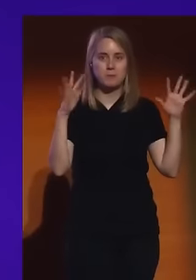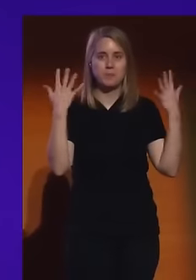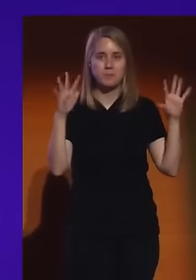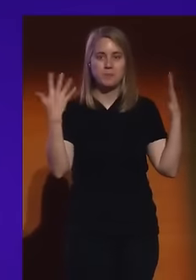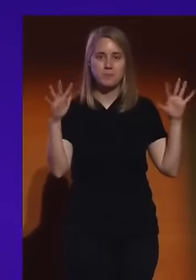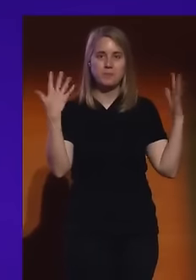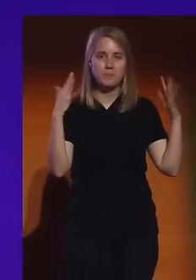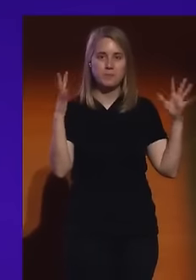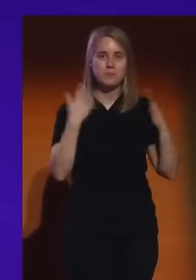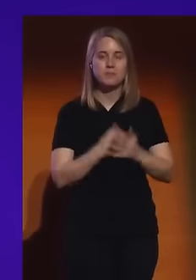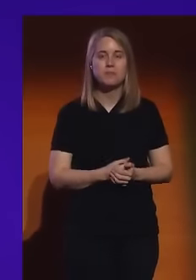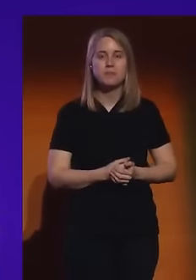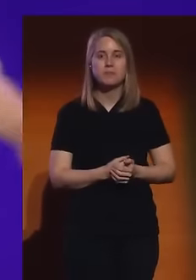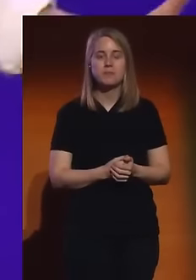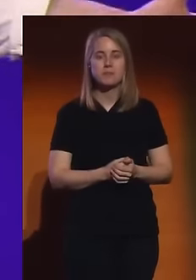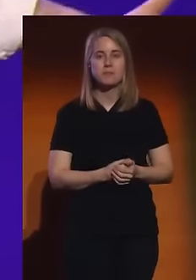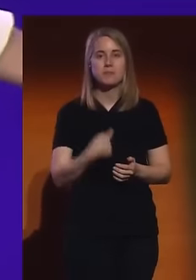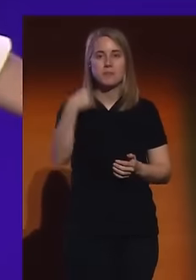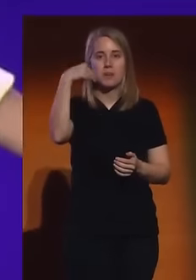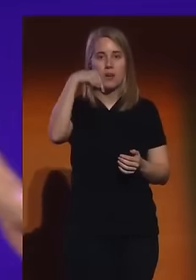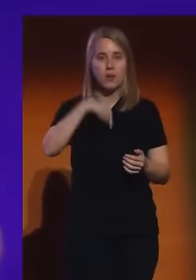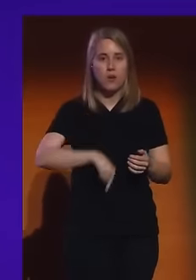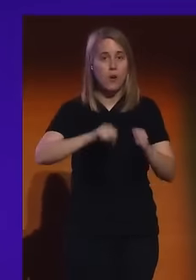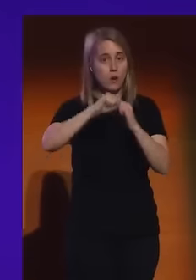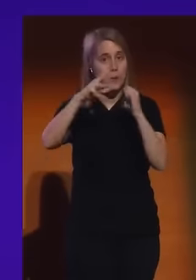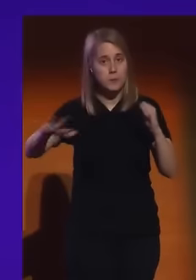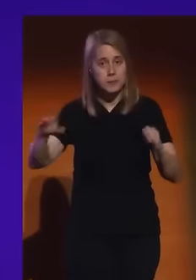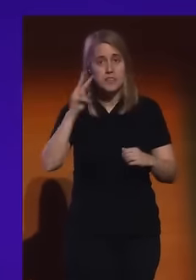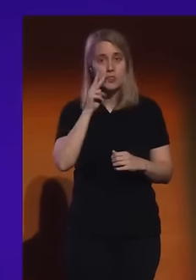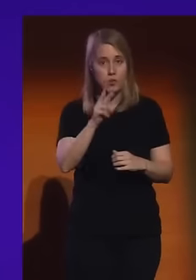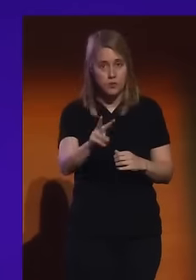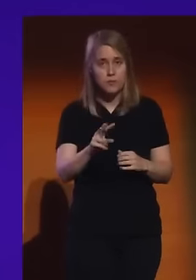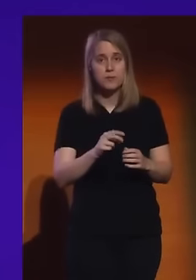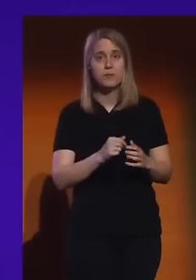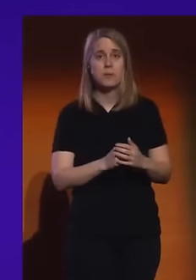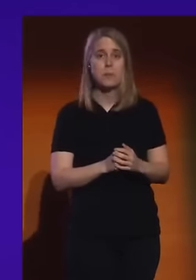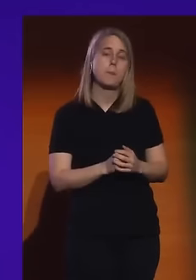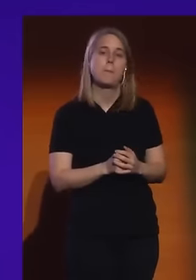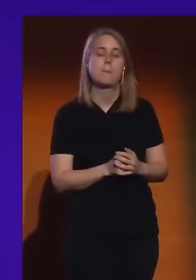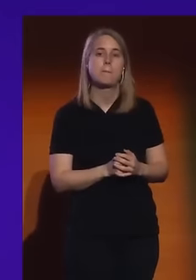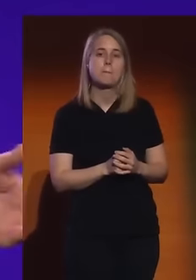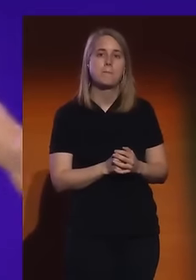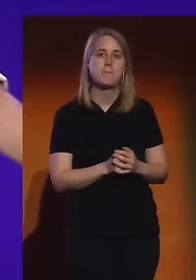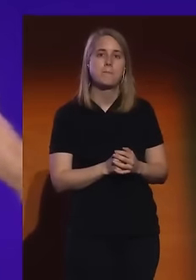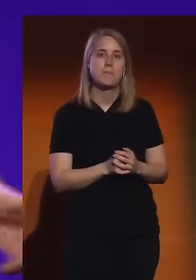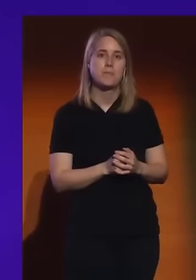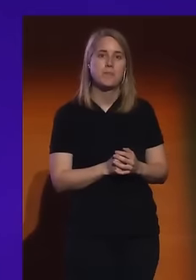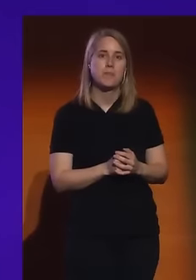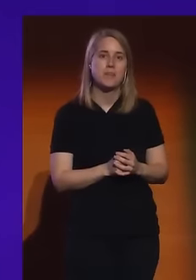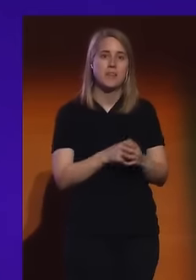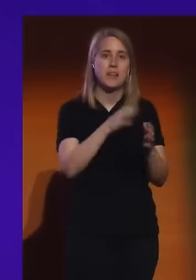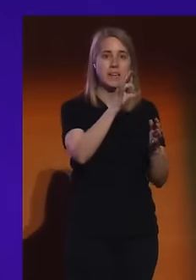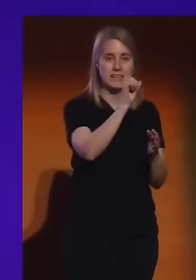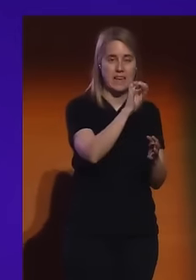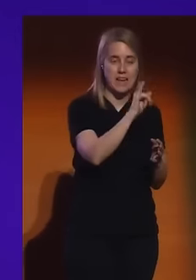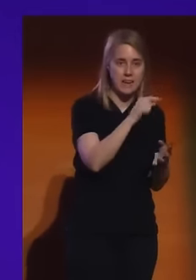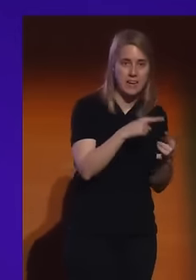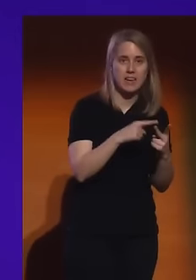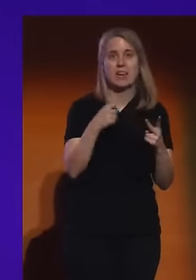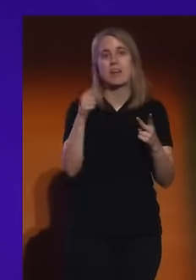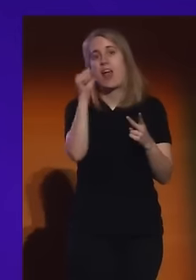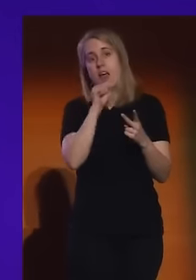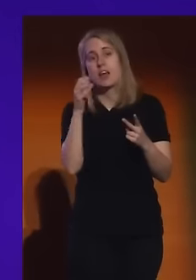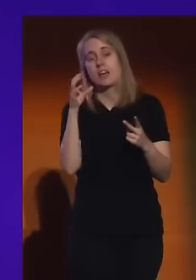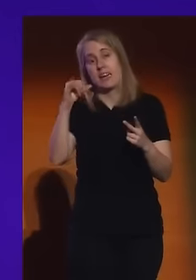politizan gaur itsasoa ikusi dugu sarri eta ines abesa